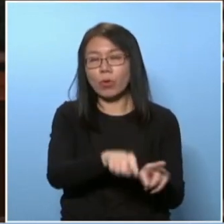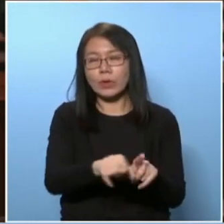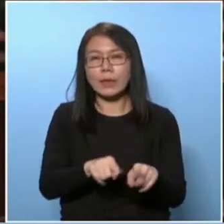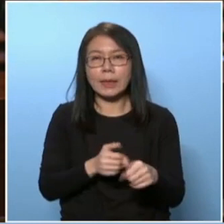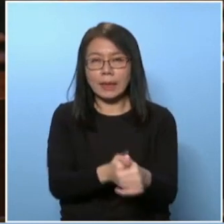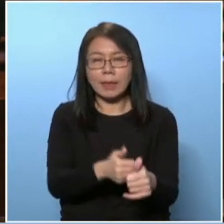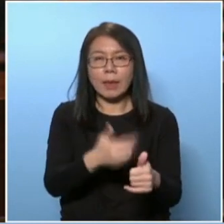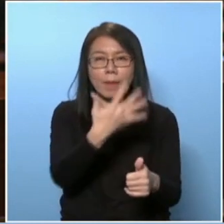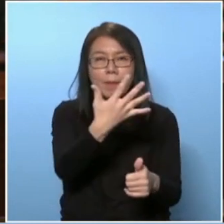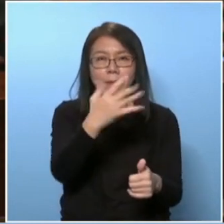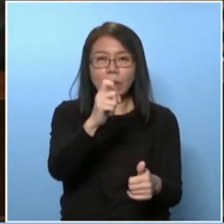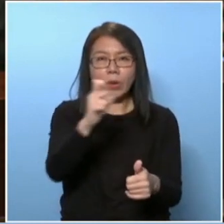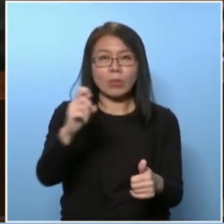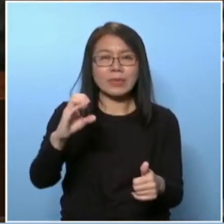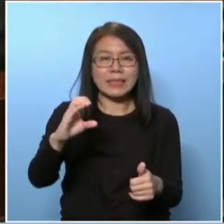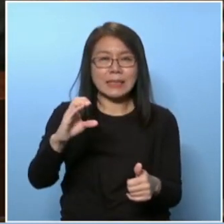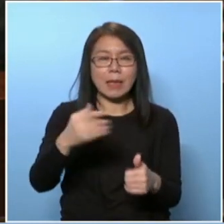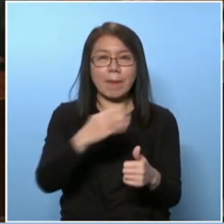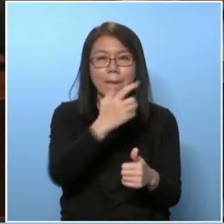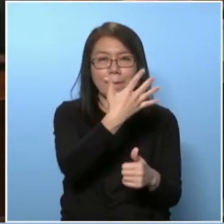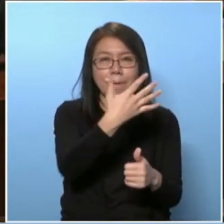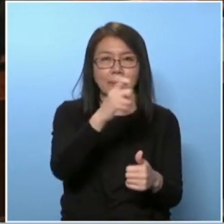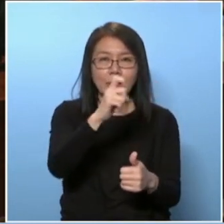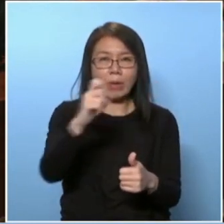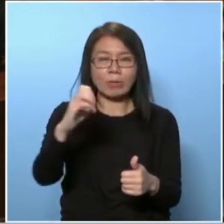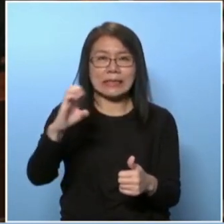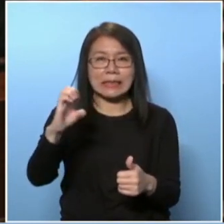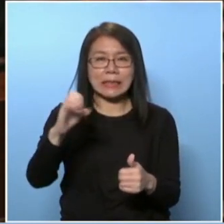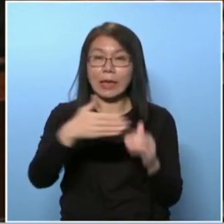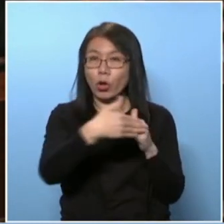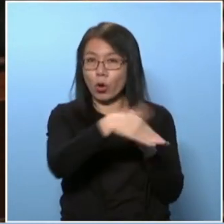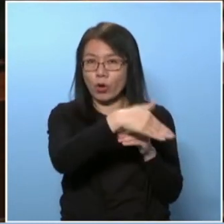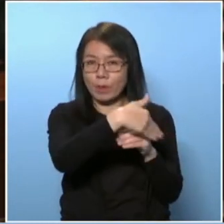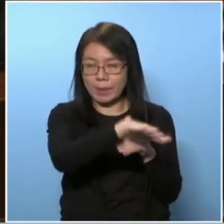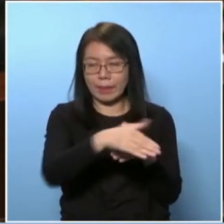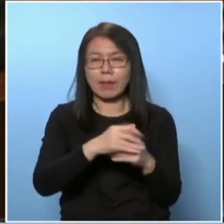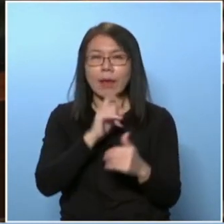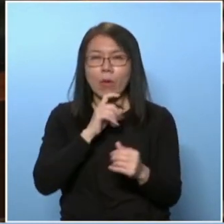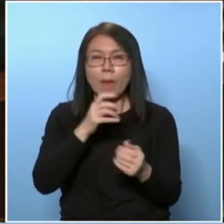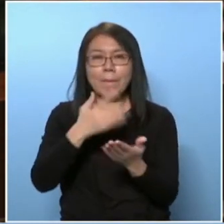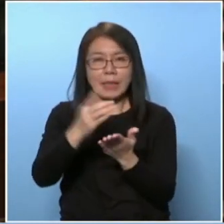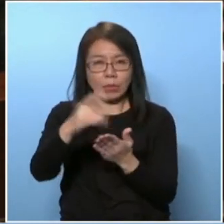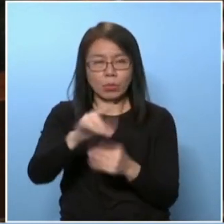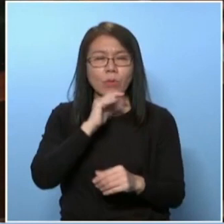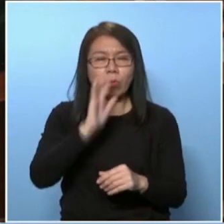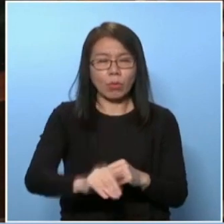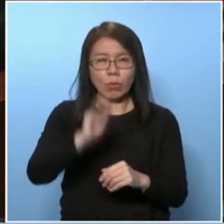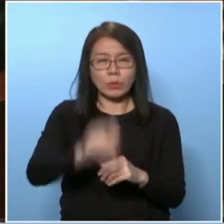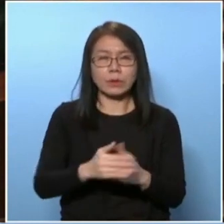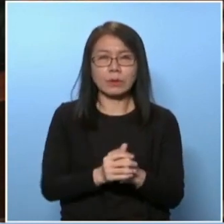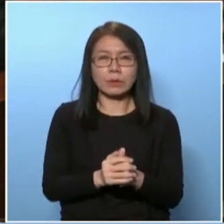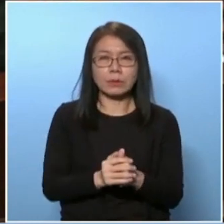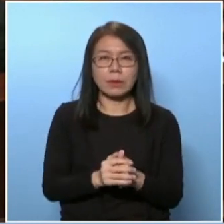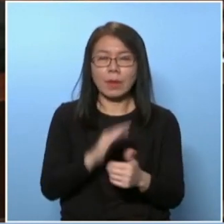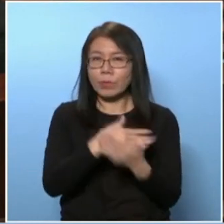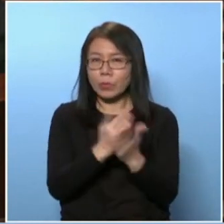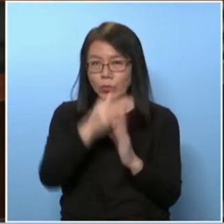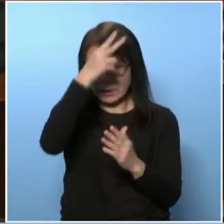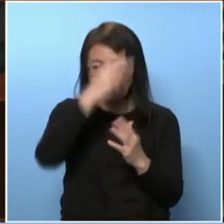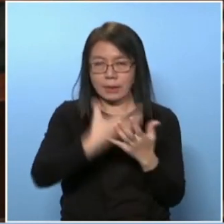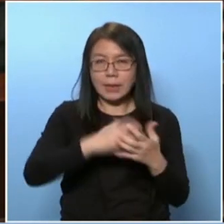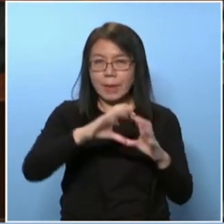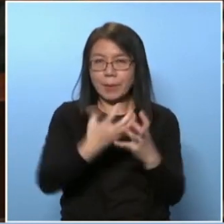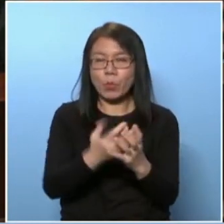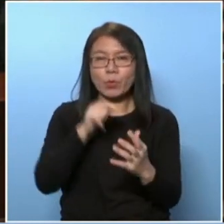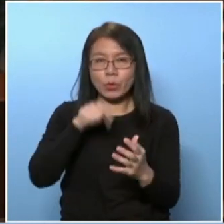照 599C 就住內地， 599E 就住對外，那裡是能夠作出這些豁免。通常的做法都是由不同的政策局就住